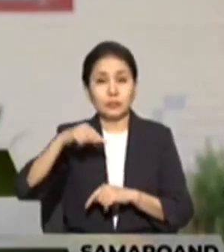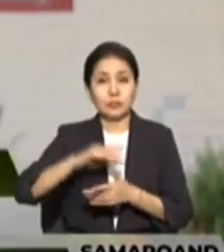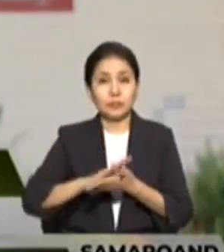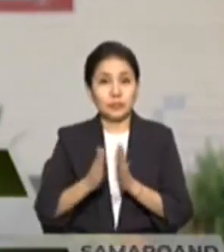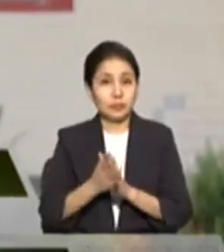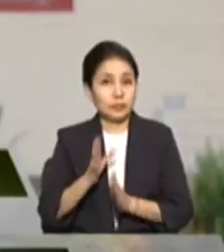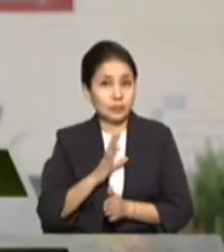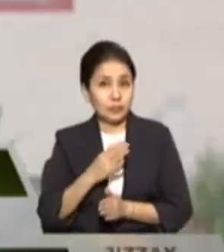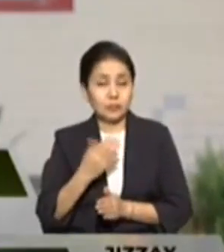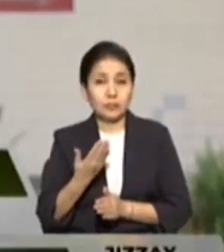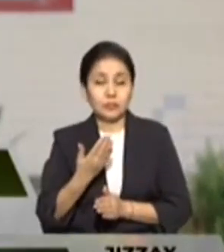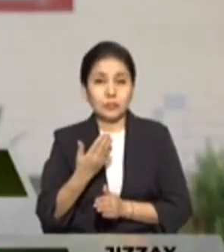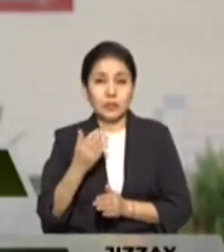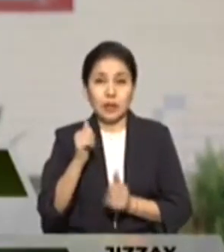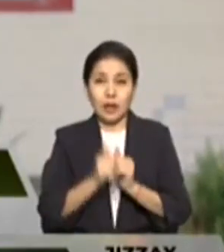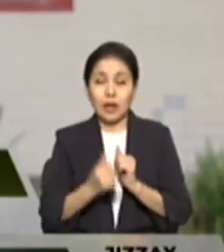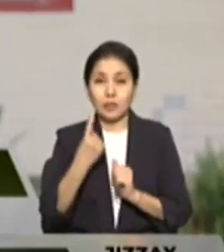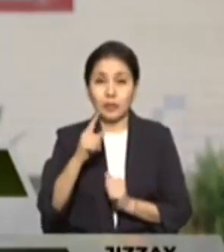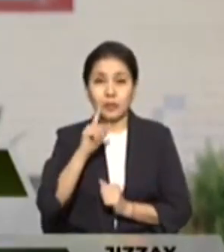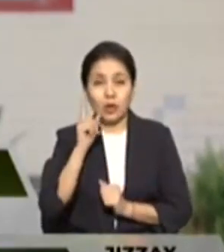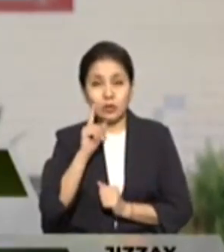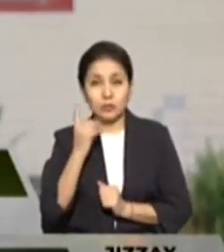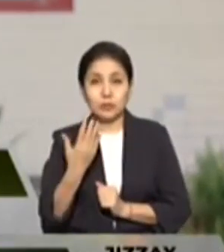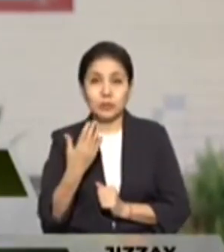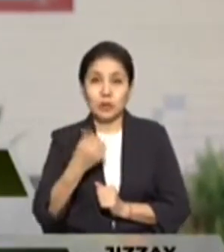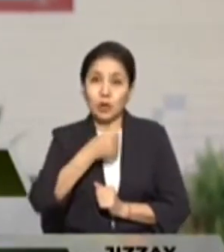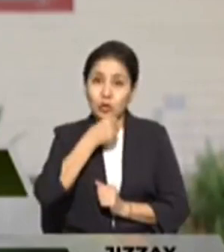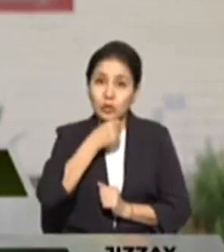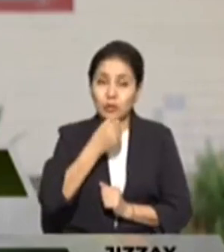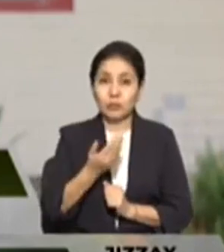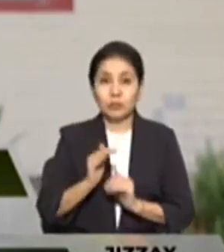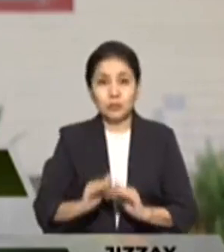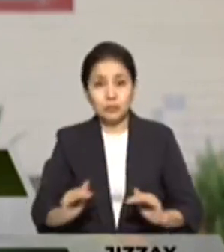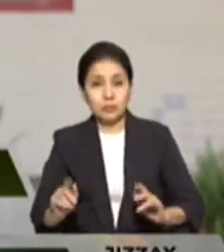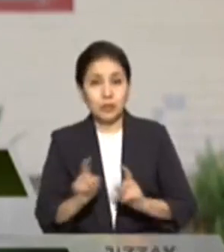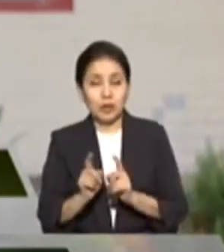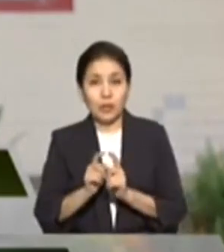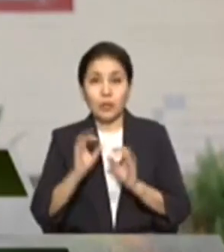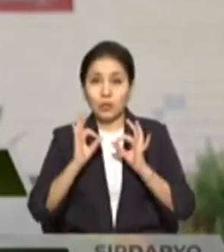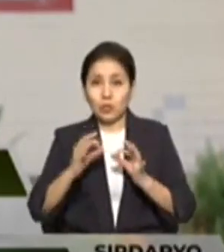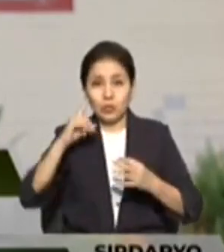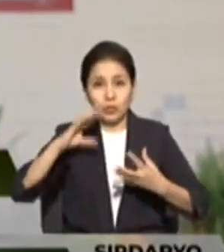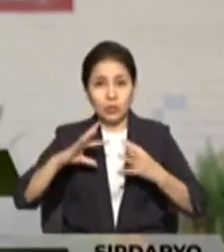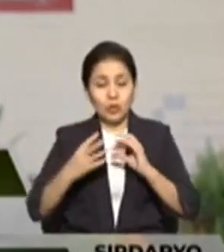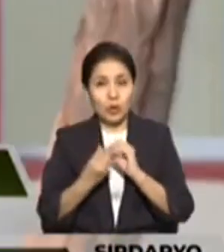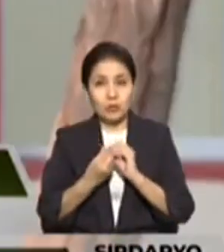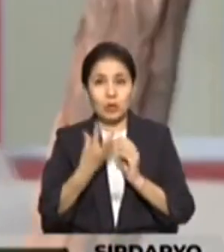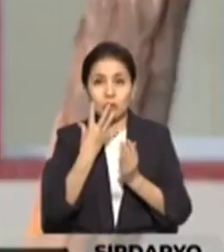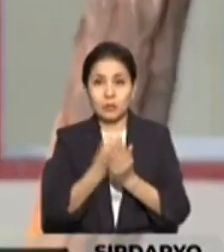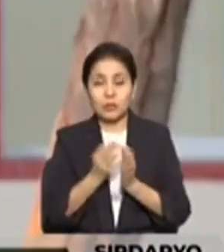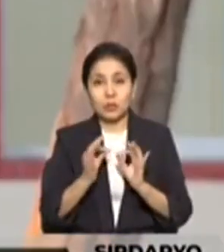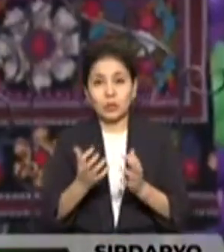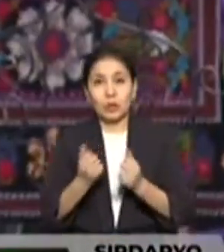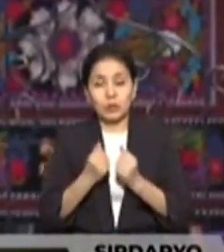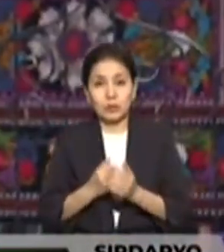holatlarni ko'rdik-da, nachalar, lekin har bir yosh bo'lsin ham, katta bo'lsin ham to'g'ri xulosa chiqarib, o'zimizga to'g'ri qabul